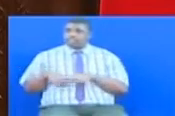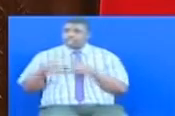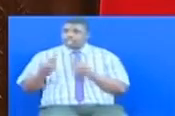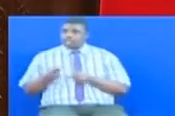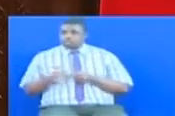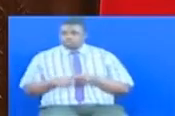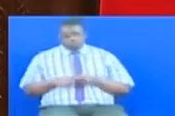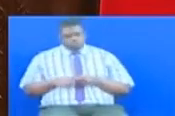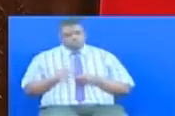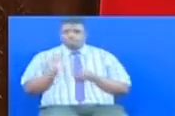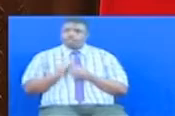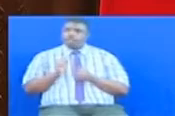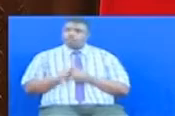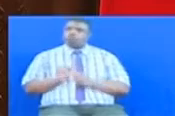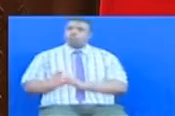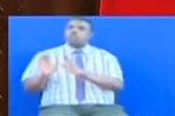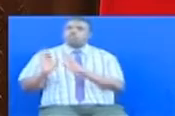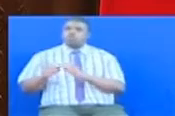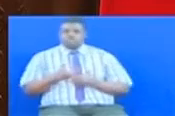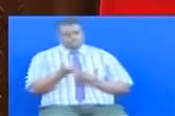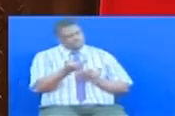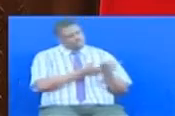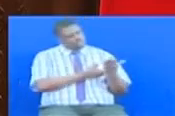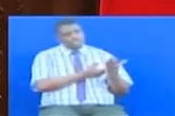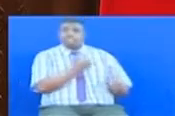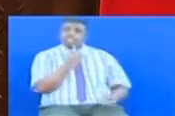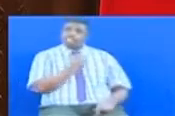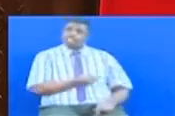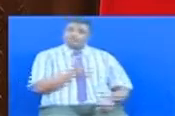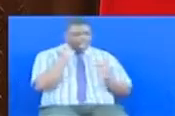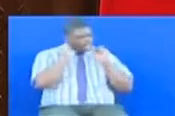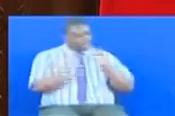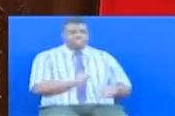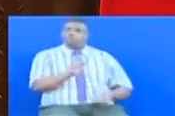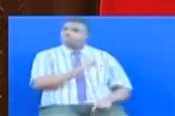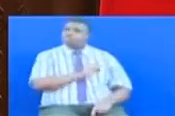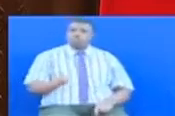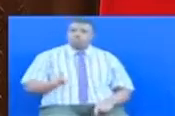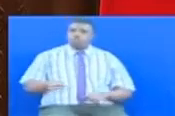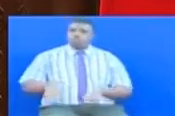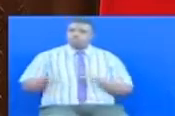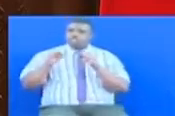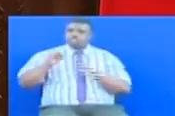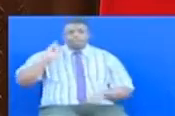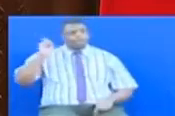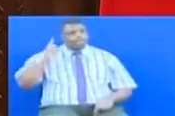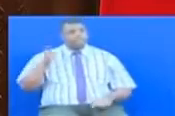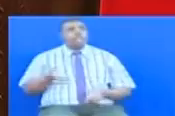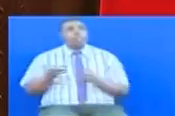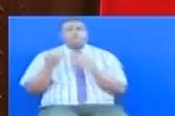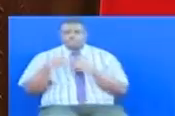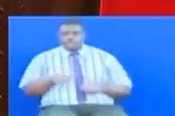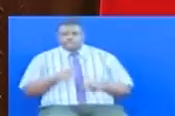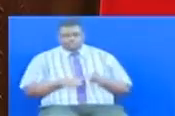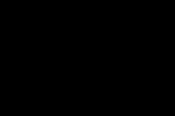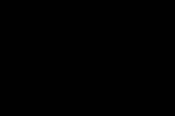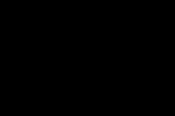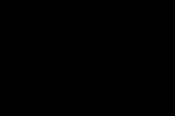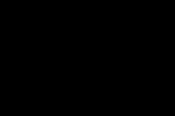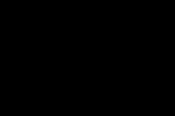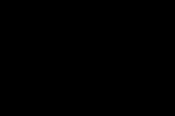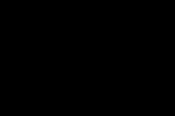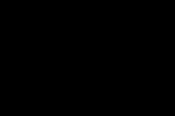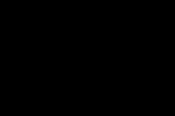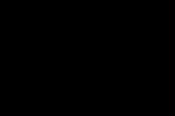property ulionayo sio lazima uwe na karatasi hiyo hati tunayoisema. Umiliki unaweza ukawa wa kimila, unaweza ukawa wa mirathi umepewa,